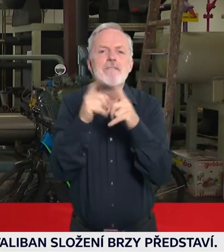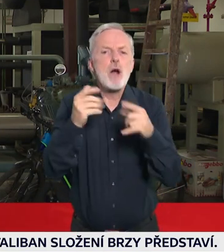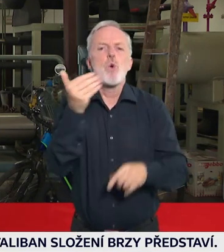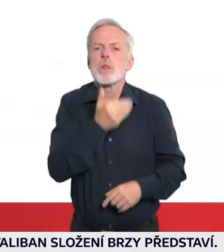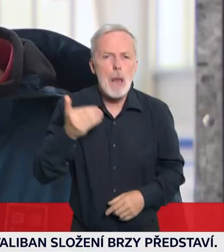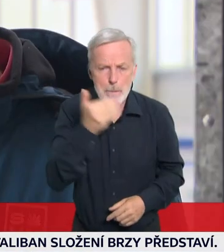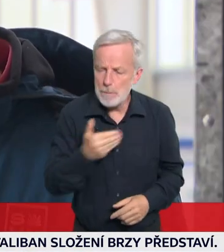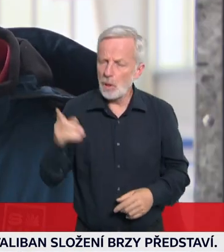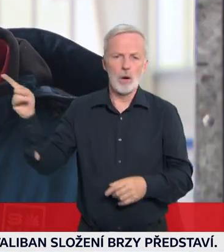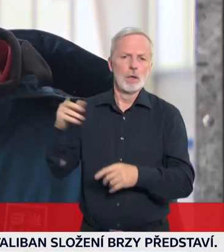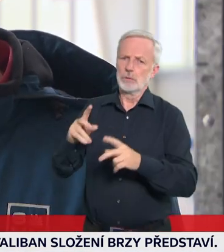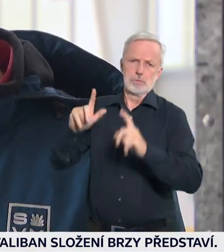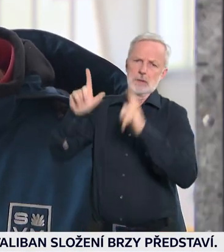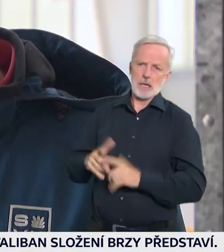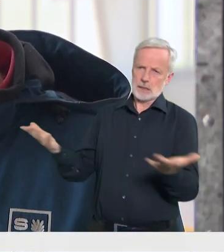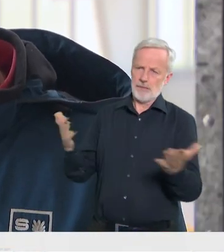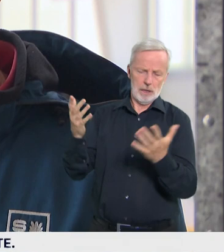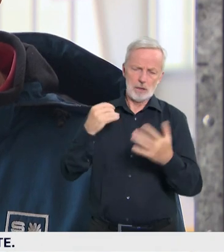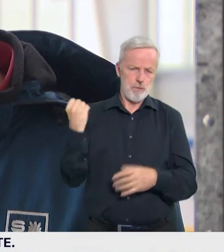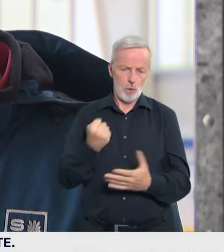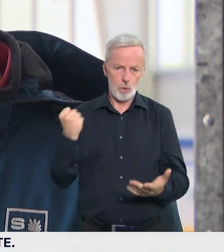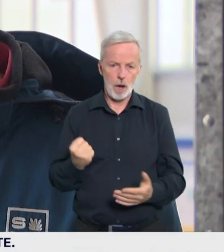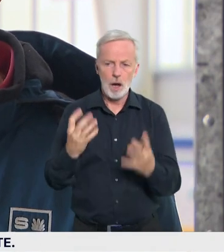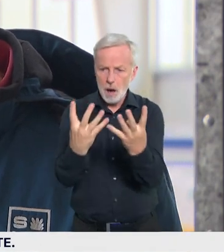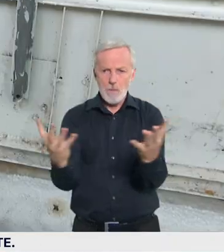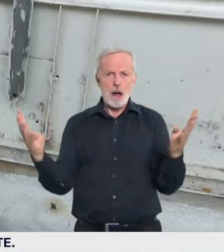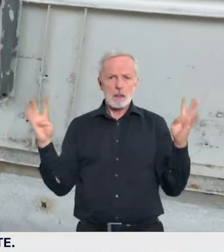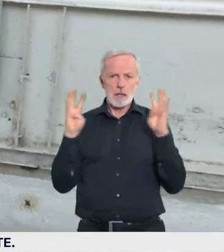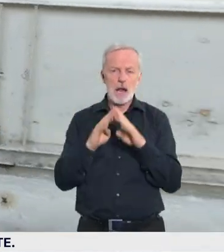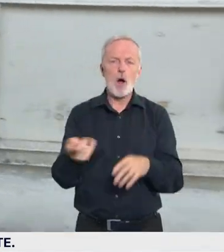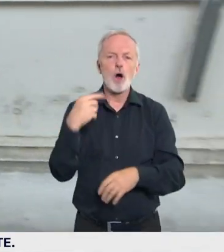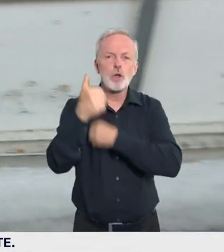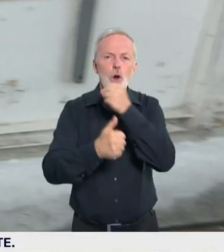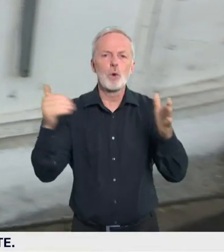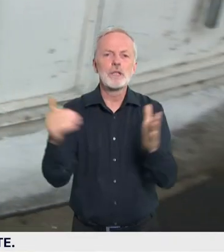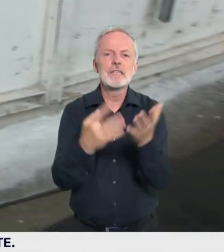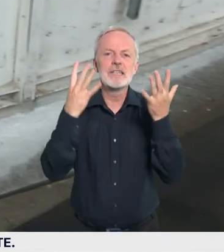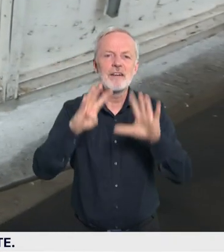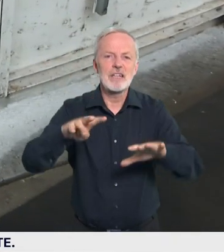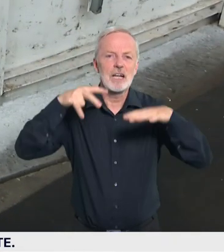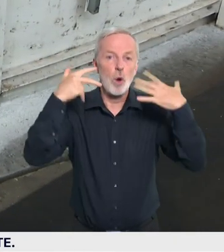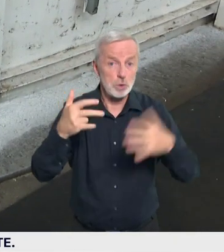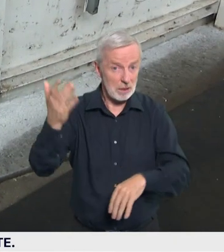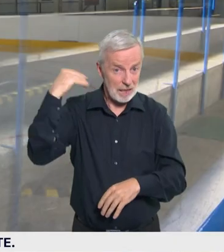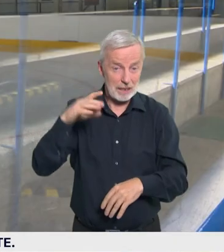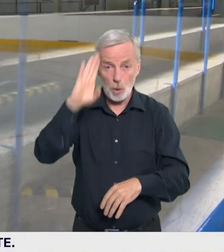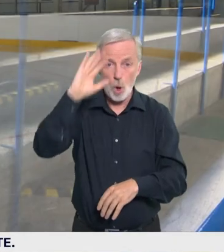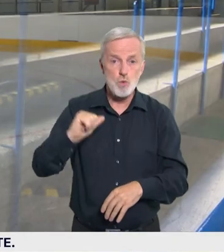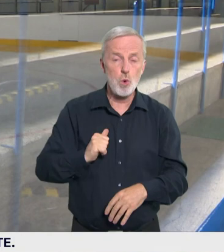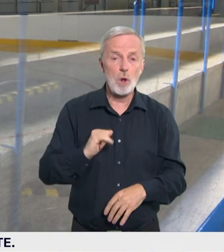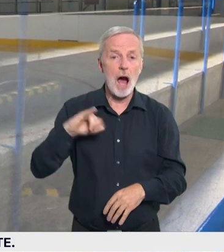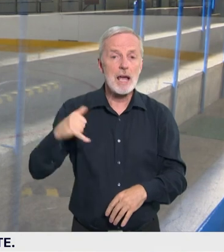toho systému. Mantinely máme vlastně z 80. let, ještě pohádce Dukla Jihlava, takže už taky nesplní vlastně ty dnešní nebo